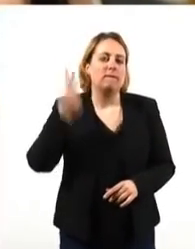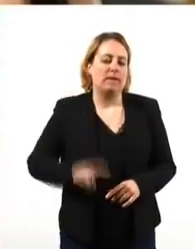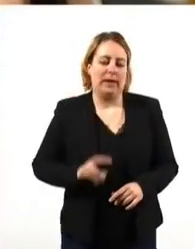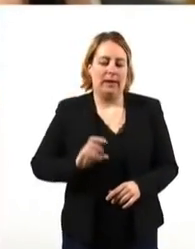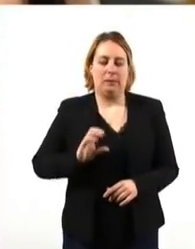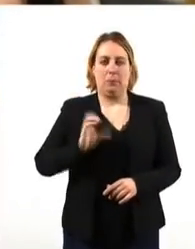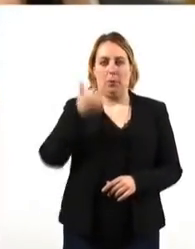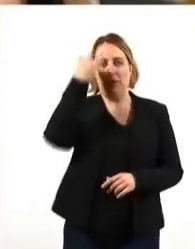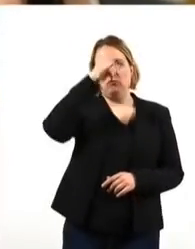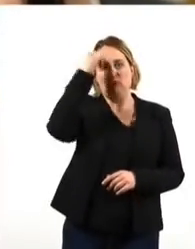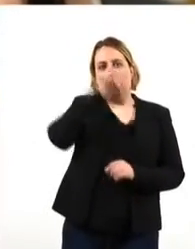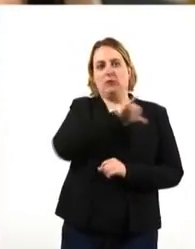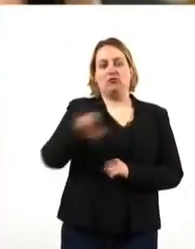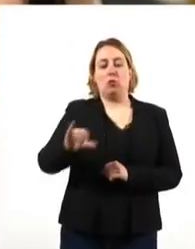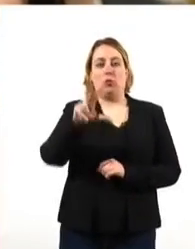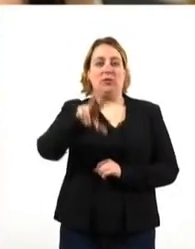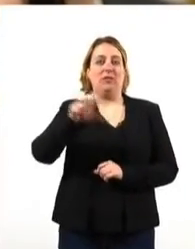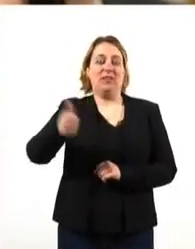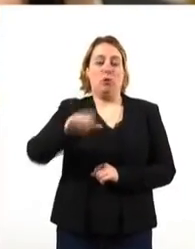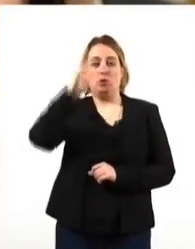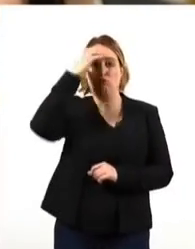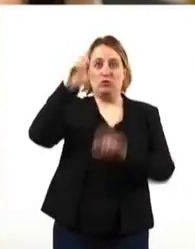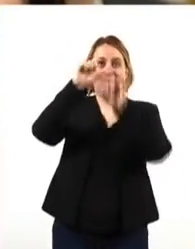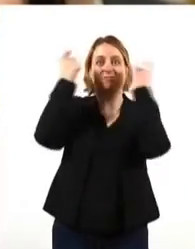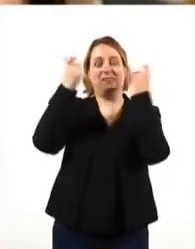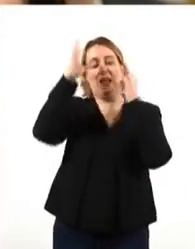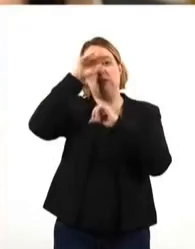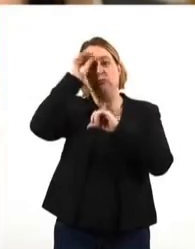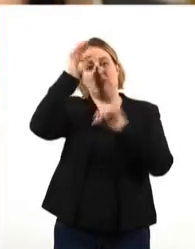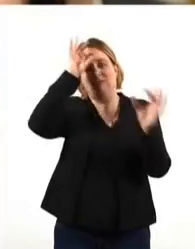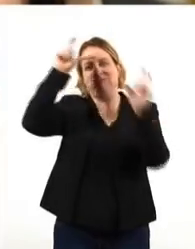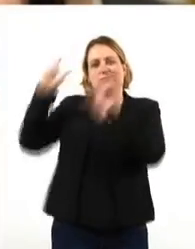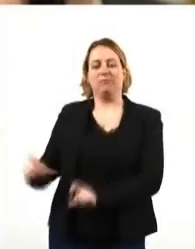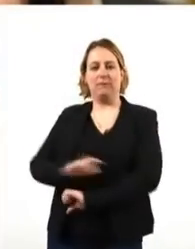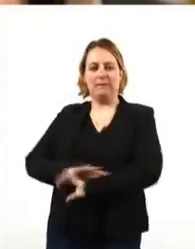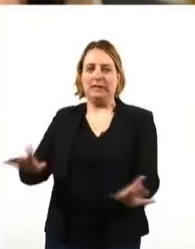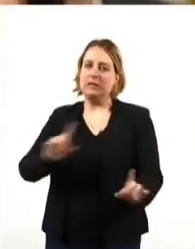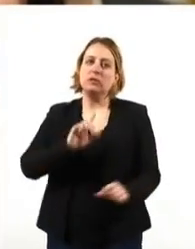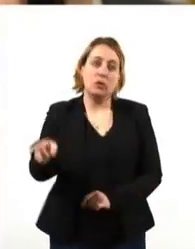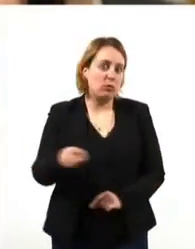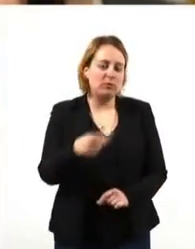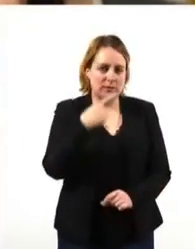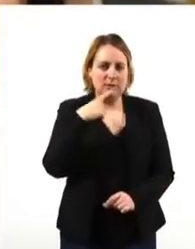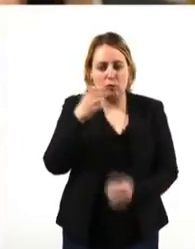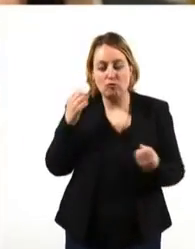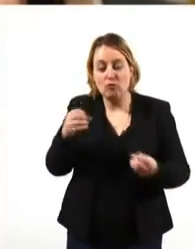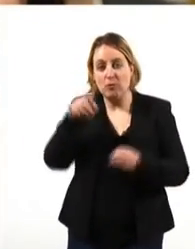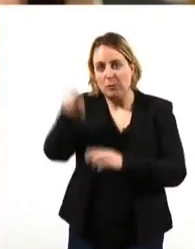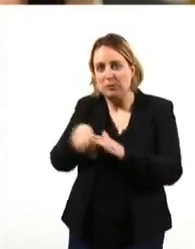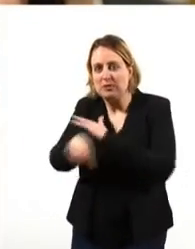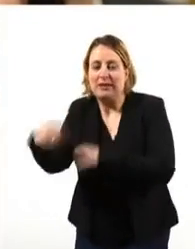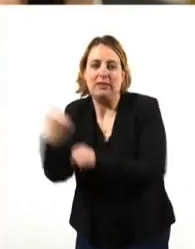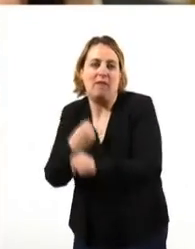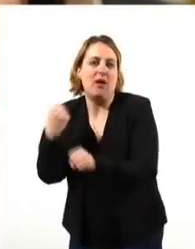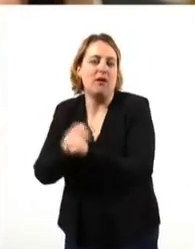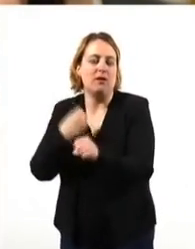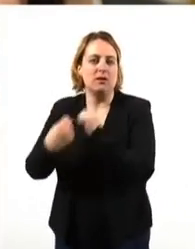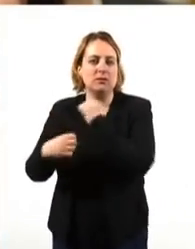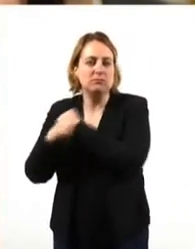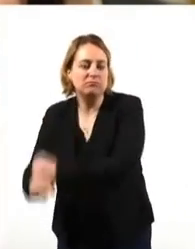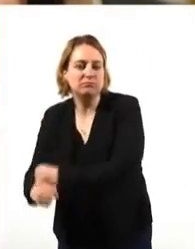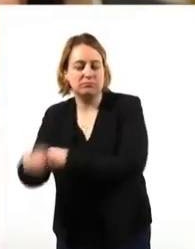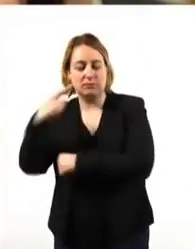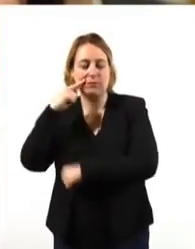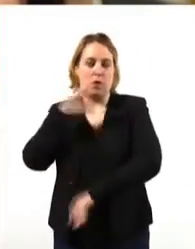1er juillet jusqu'au 31 août, on l'est toujours, alors souvent du coup on doit se salarier, on doit se débrouiller autrement.